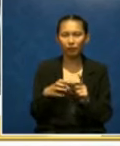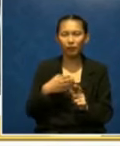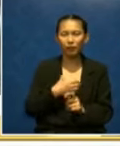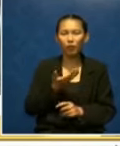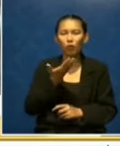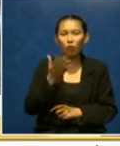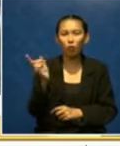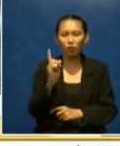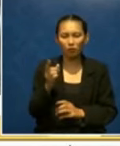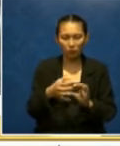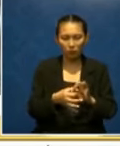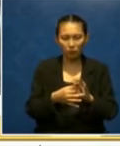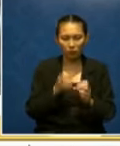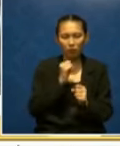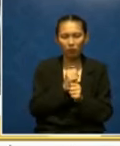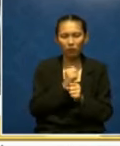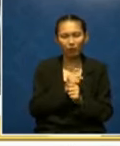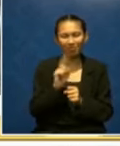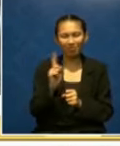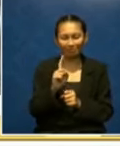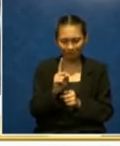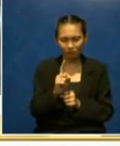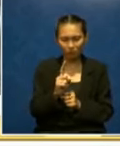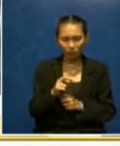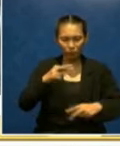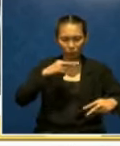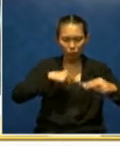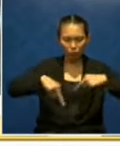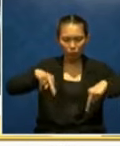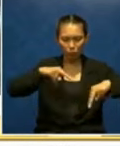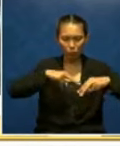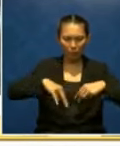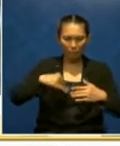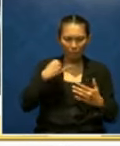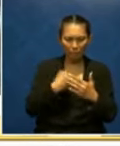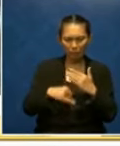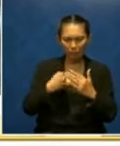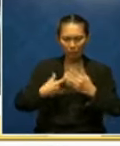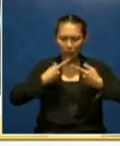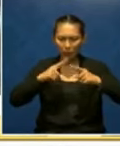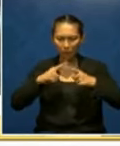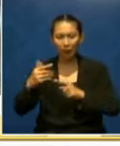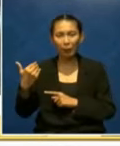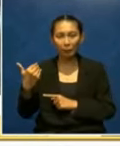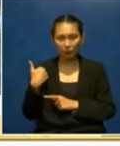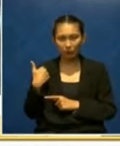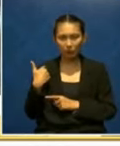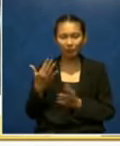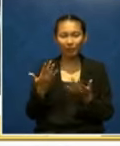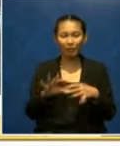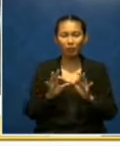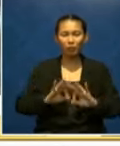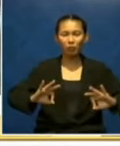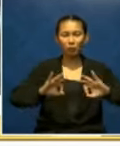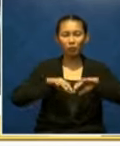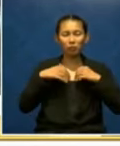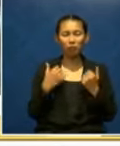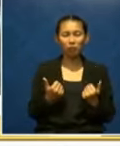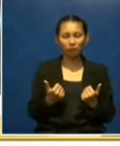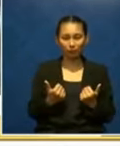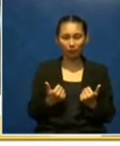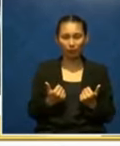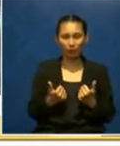ขอให้หน่วยงานที่เกี่ยวข้องทำการตรวจสอบถึงความไม่ชอบก็มาพาลถึงความผิดปกติของกรณีดังกล่าวและเรื่องนี้นะคะท่านประธาน